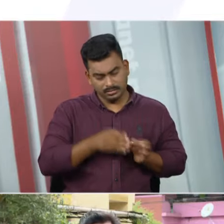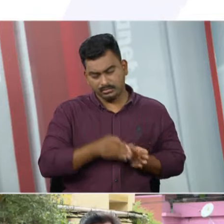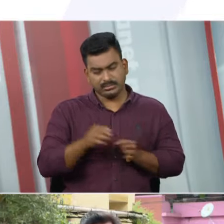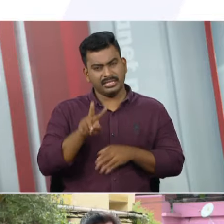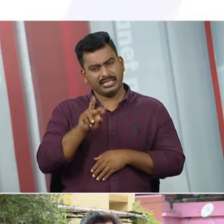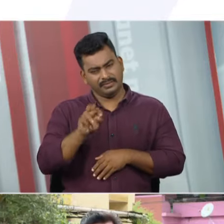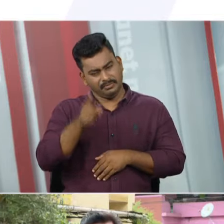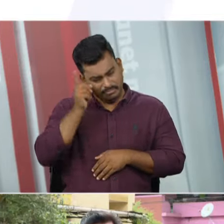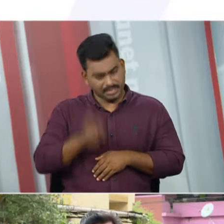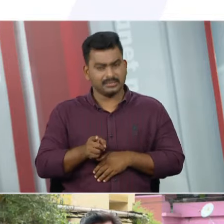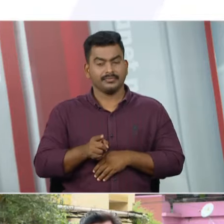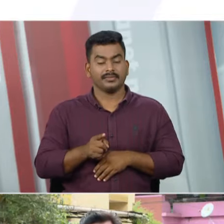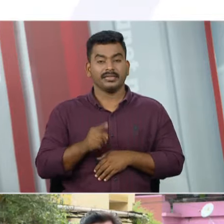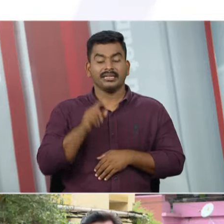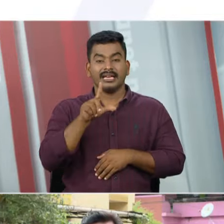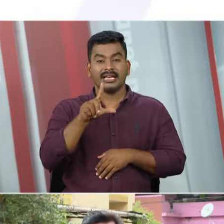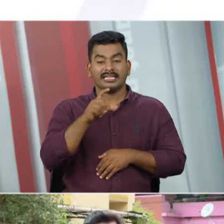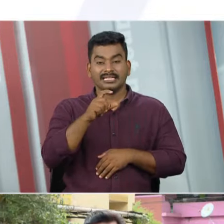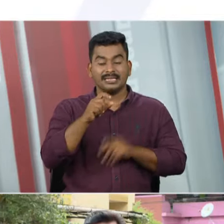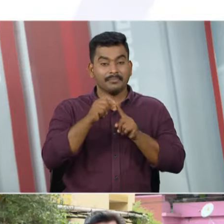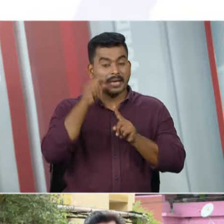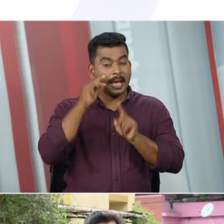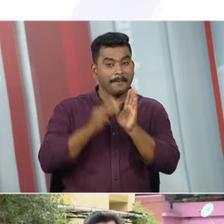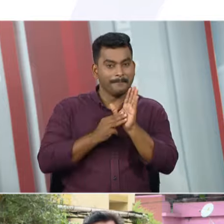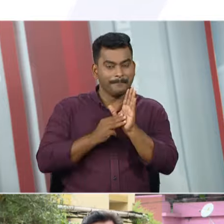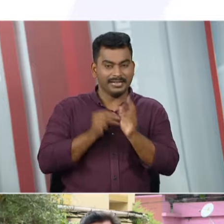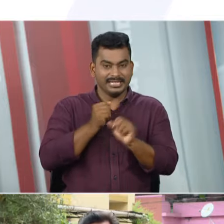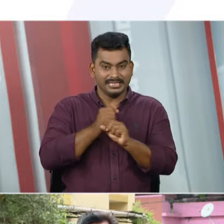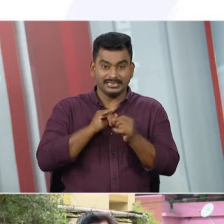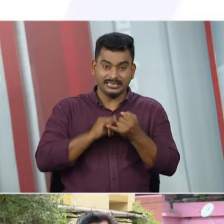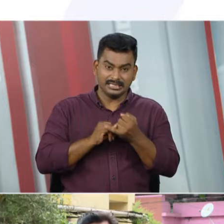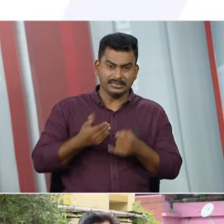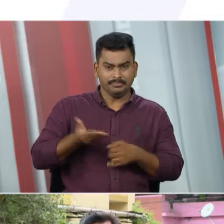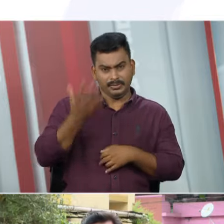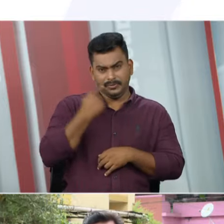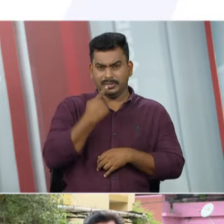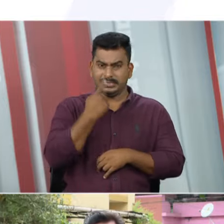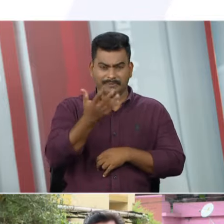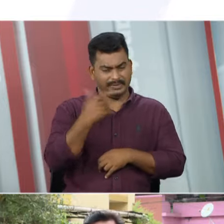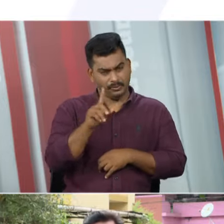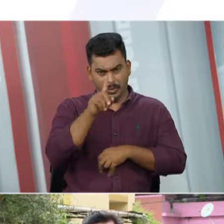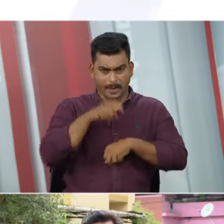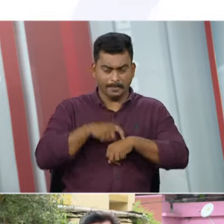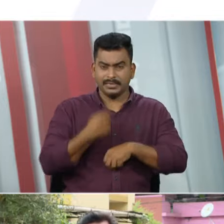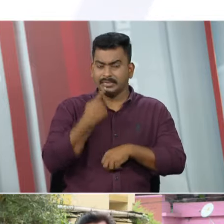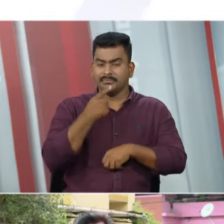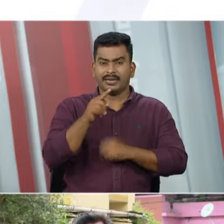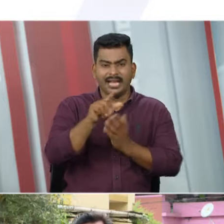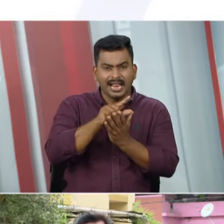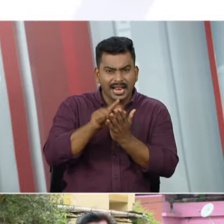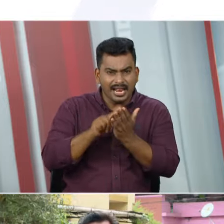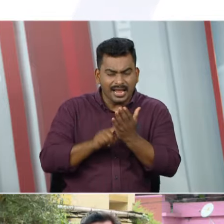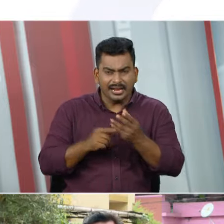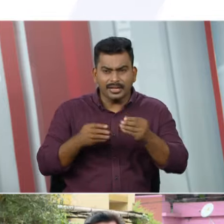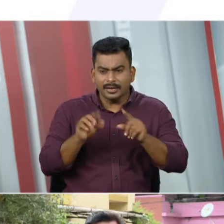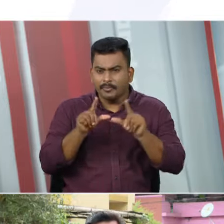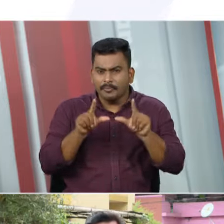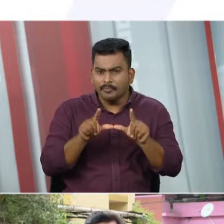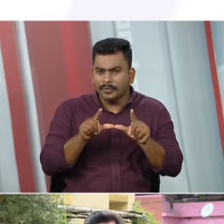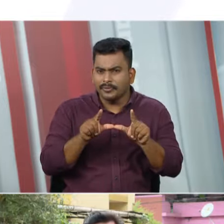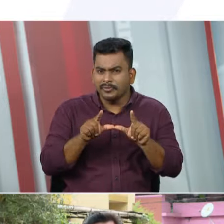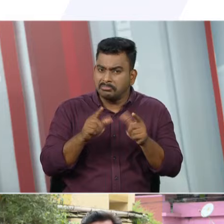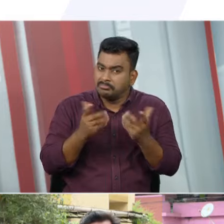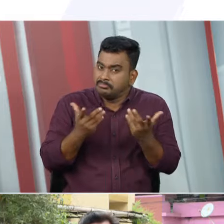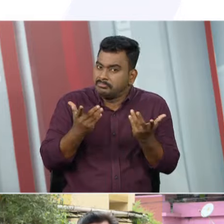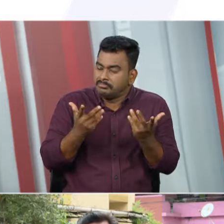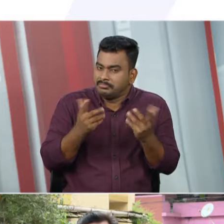ആവശ്യം പരിഗണിച്ച് അങ്ങനെ ഒരു നിലപാടെടുത്തു. സി പി എമ്മിൻ്റെ ആ ഭാഗത്ത് ജില്ലാ സെക്രട്ടറി അങ്ങനെ ഒരു അഭ്യർത്ഥന നേരത്തെ നടത്തിയിട്ടുണ്ട്. പക്ഷേ രേഖാമൂലം കത്ത് കൊടുത്തിട്ടുണ്ടോ എന്ന കാര്യത്തിൽ